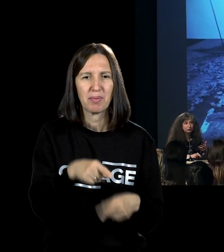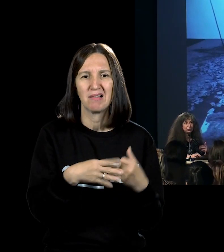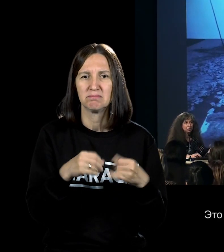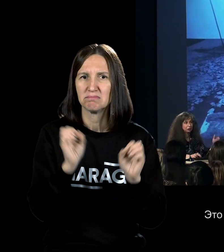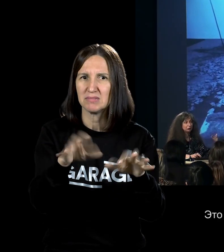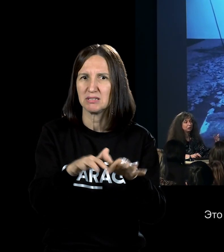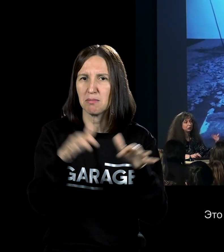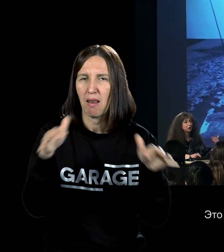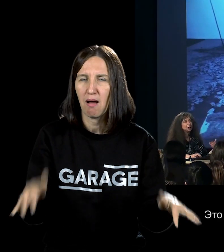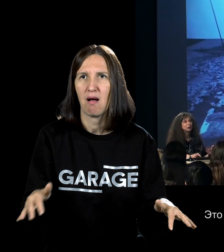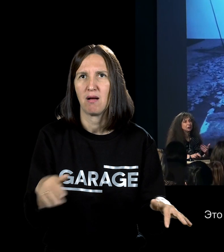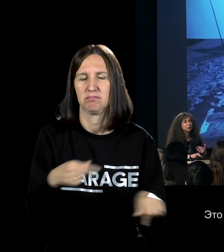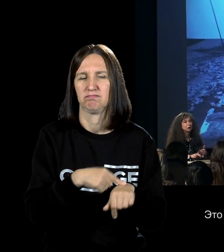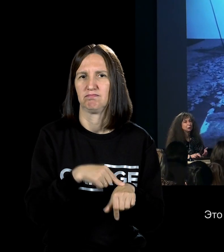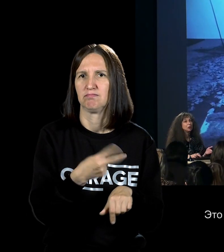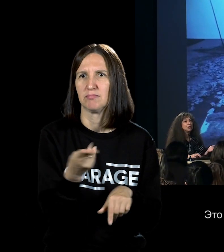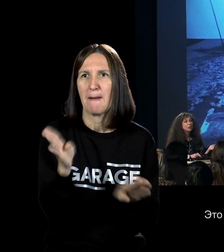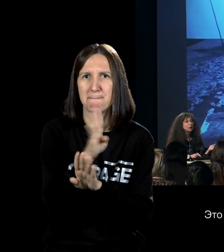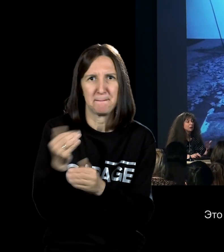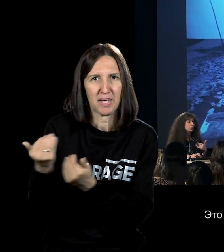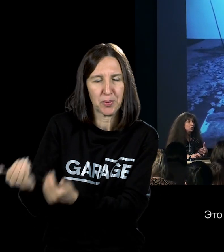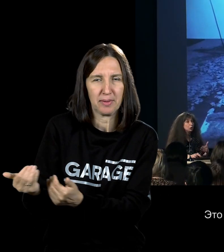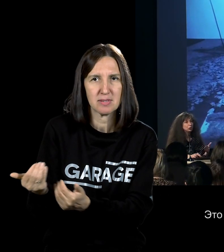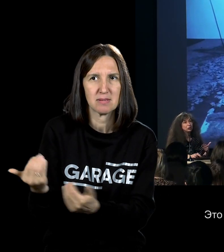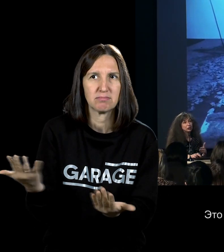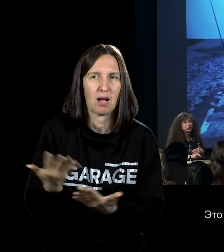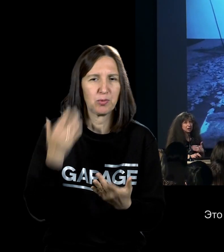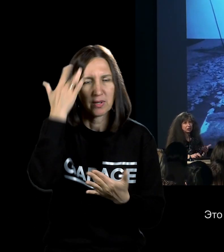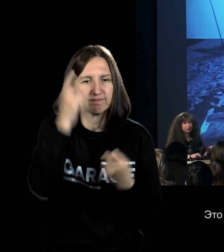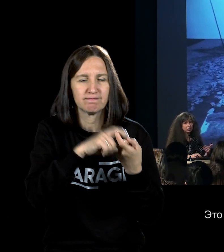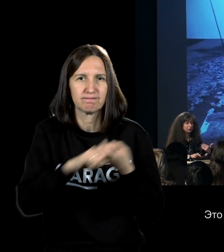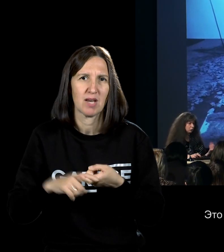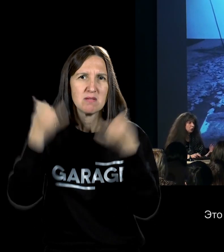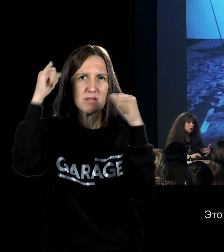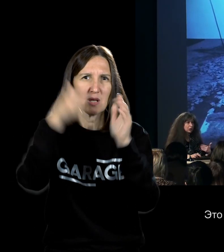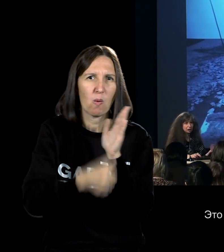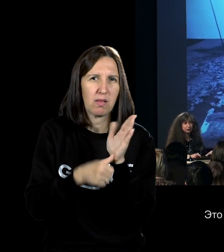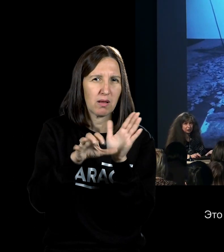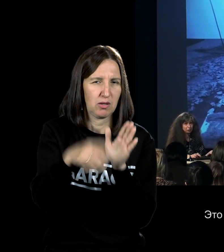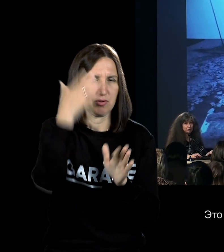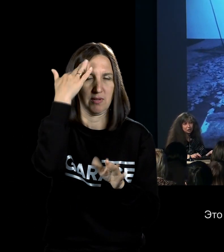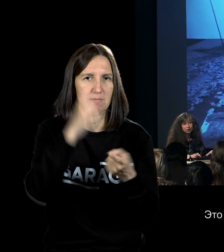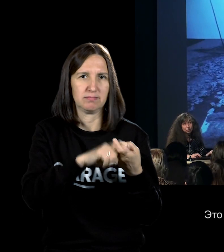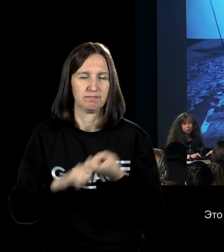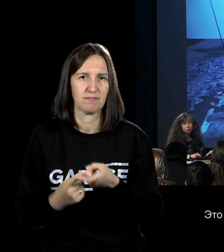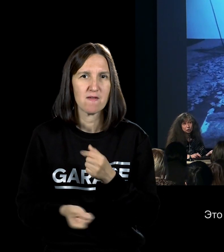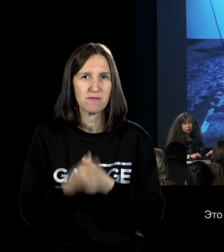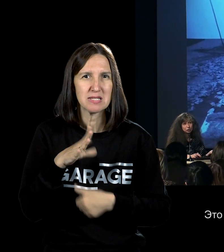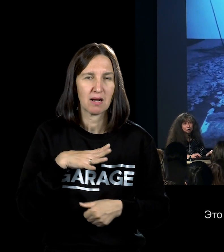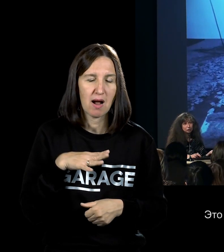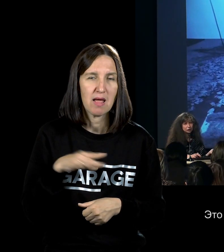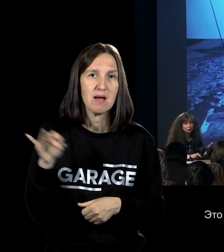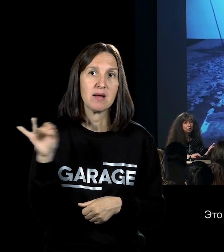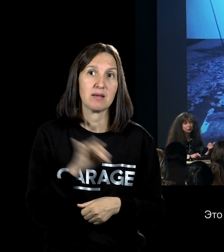у него вызывают. То есть это вот это возвращение к этому самому, к тому, что к тому, что изгоняется из минимализма, то